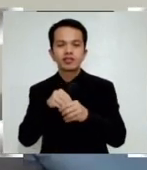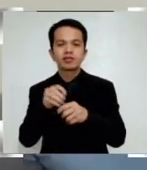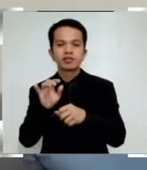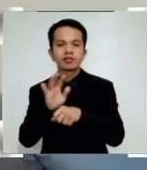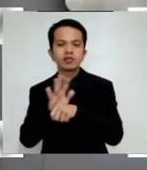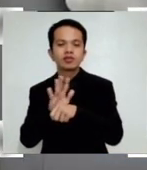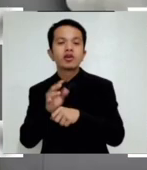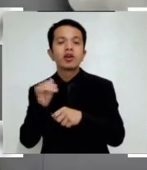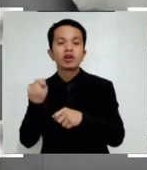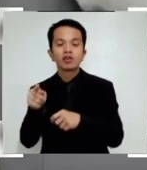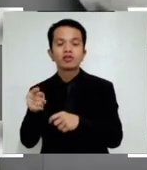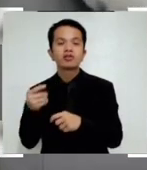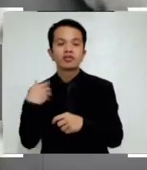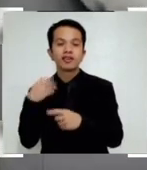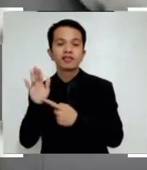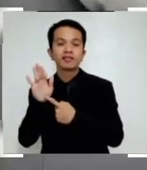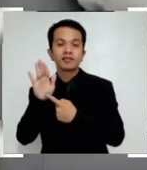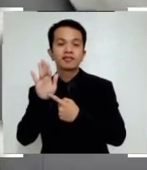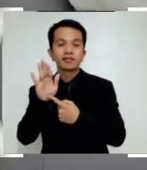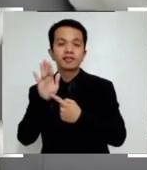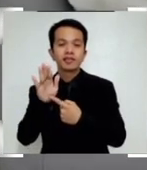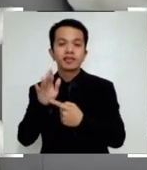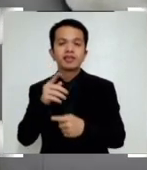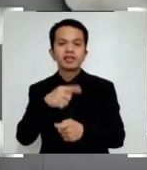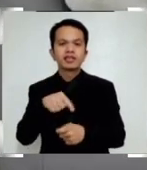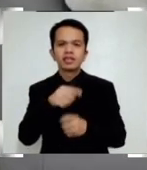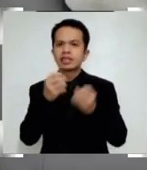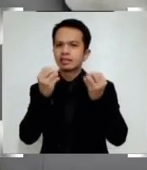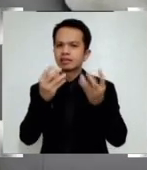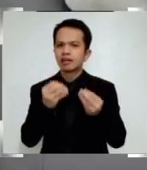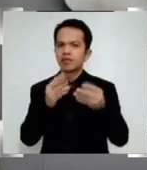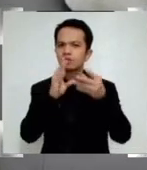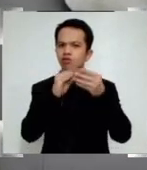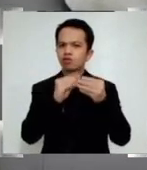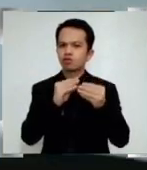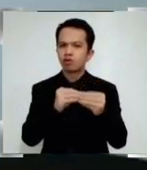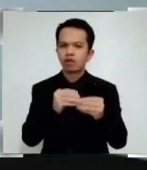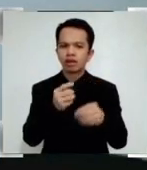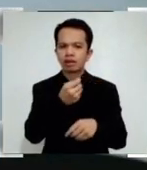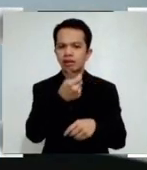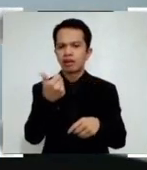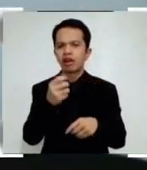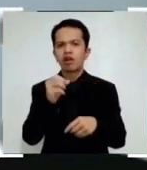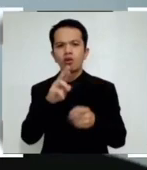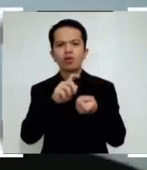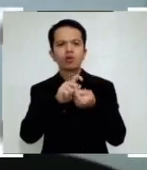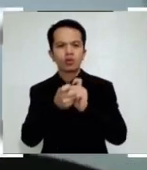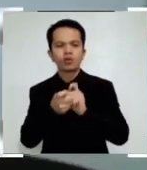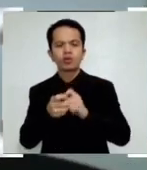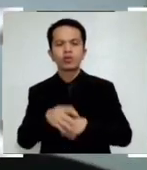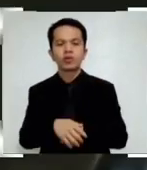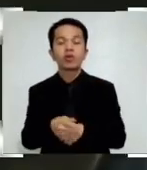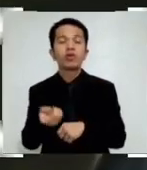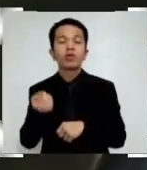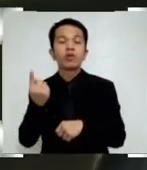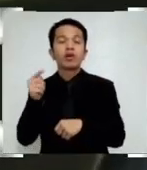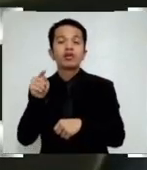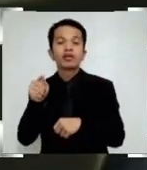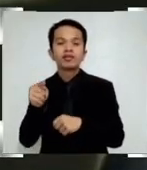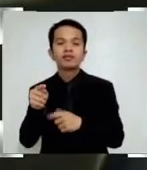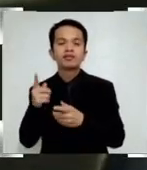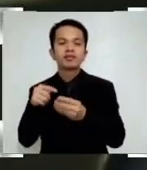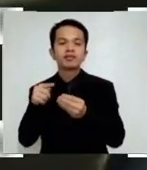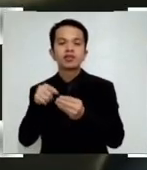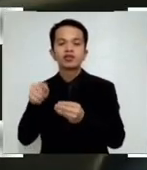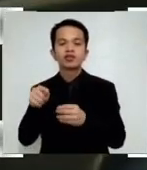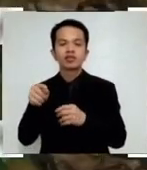RJ Nuevas na maraming storylines ang nabura o di kaya nabago. Isa na rito ang katauhan ng killer ni Don